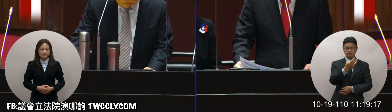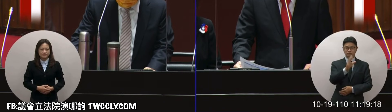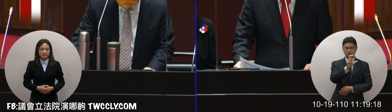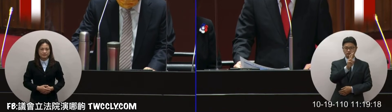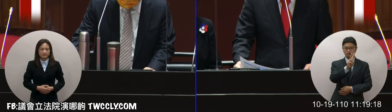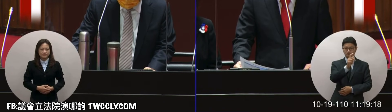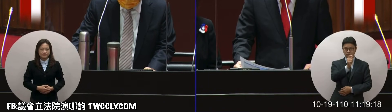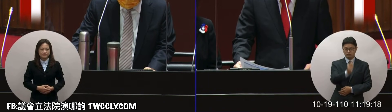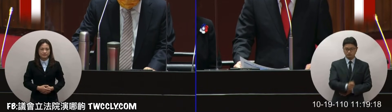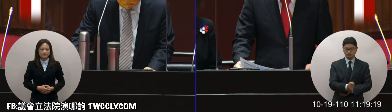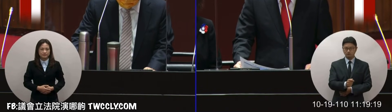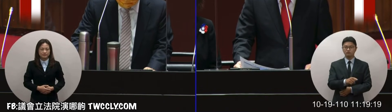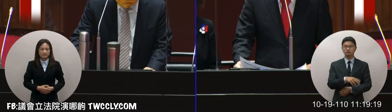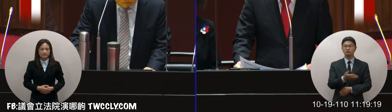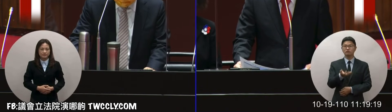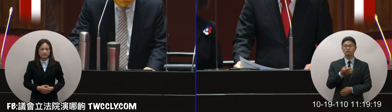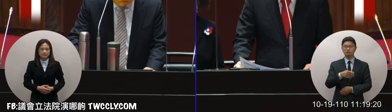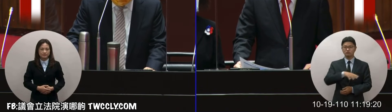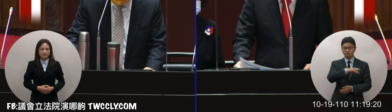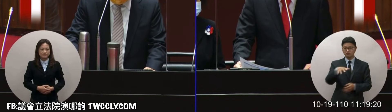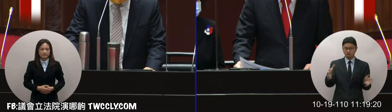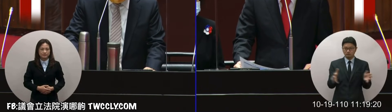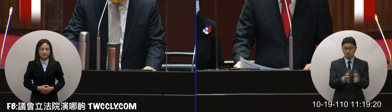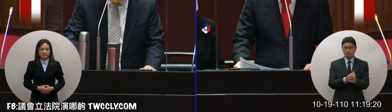2472亿，总共